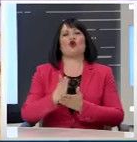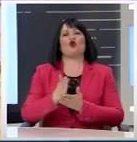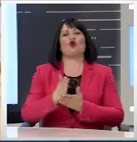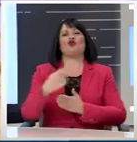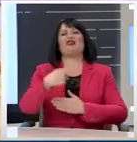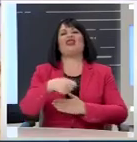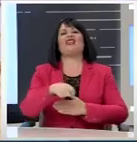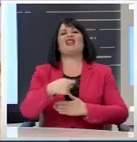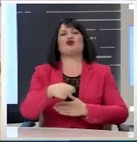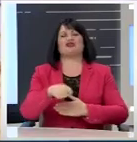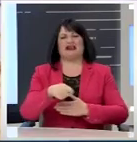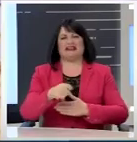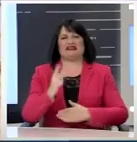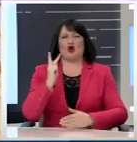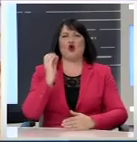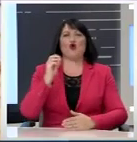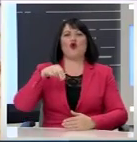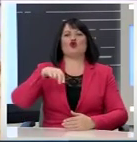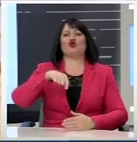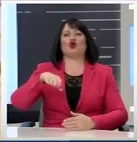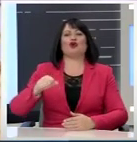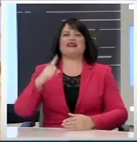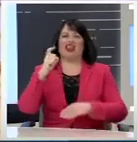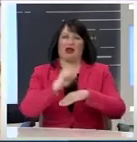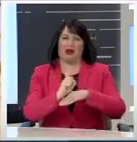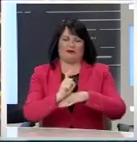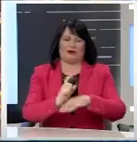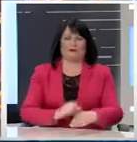δικαιοσύνης, διαφάνειας και ανθρωπίνων δικαιωμάτων για 10.